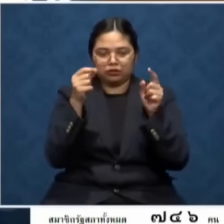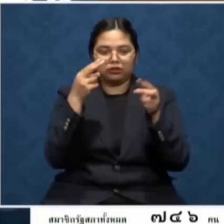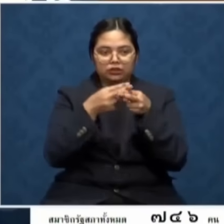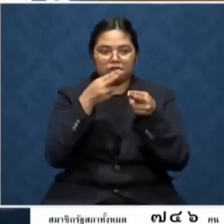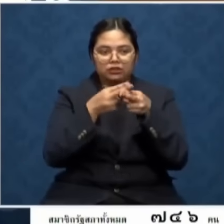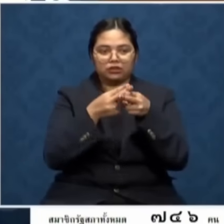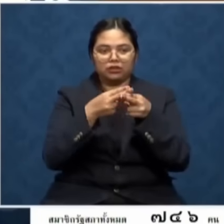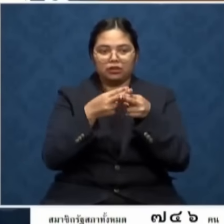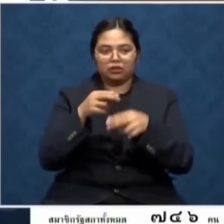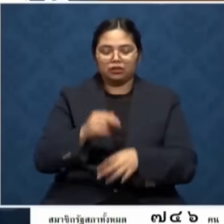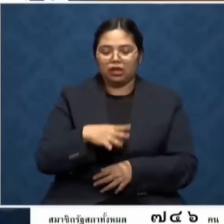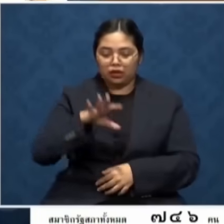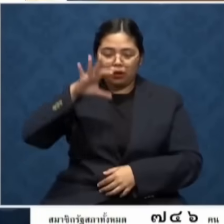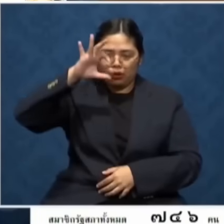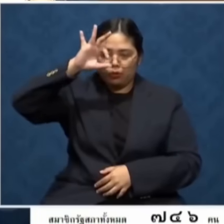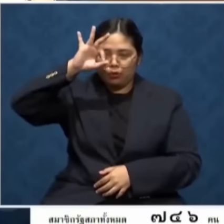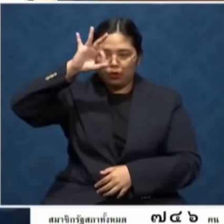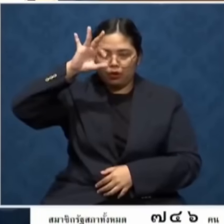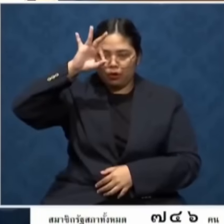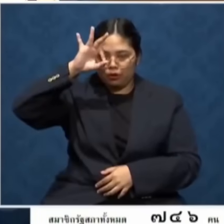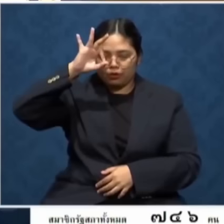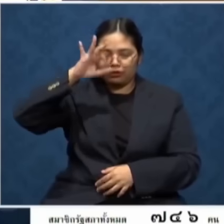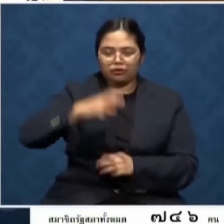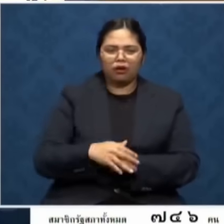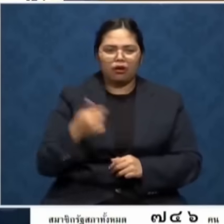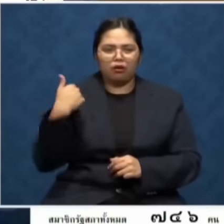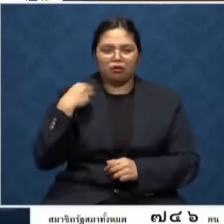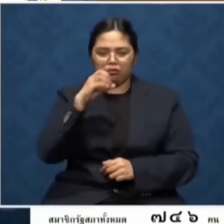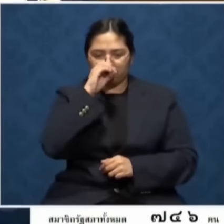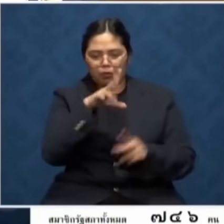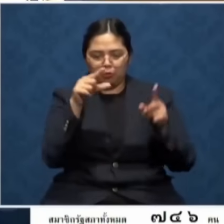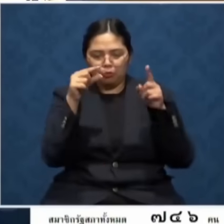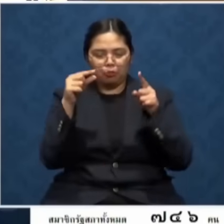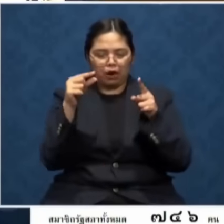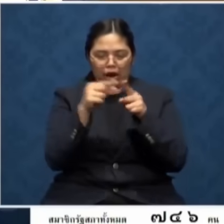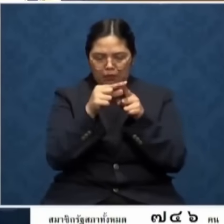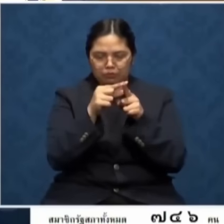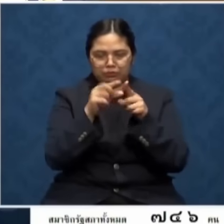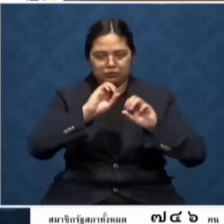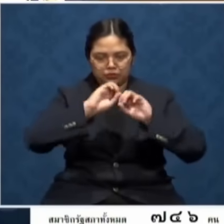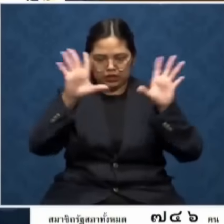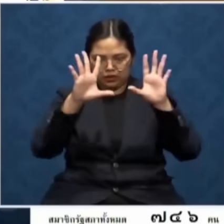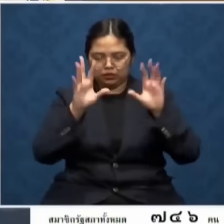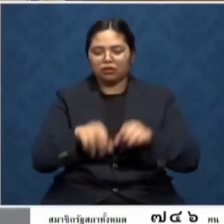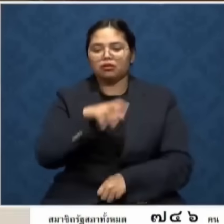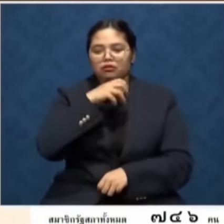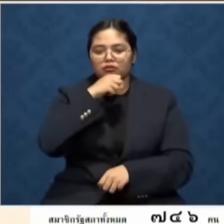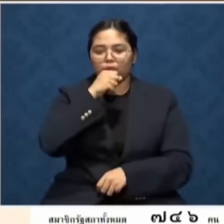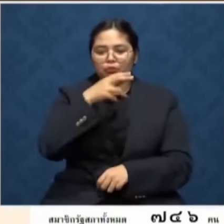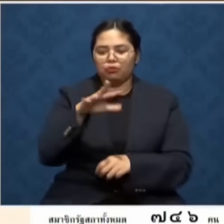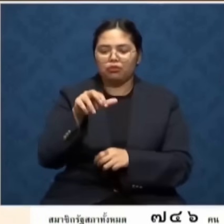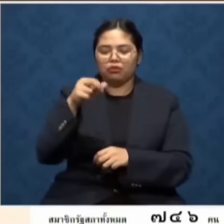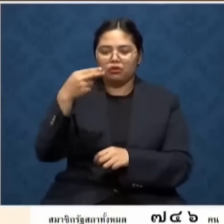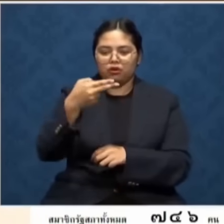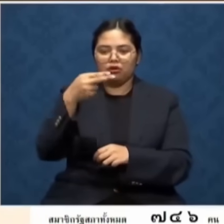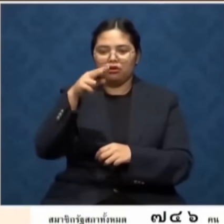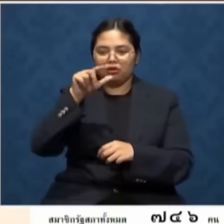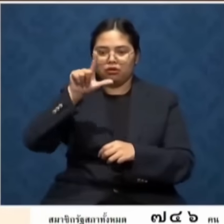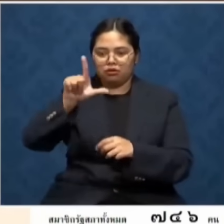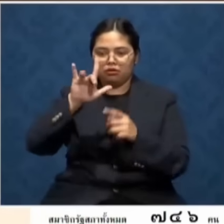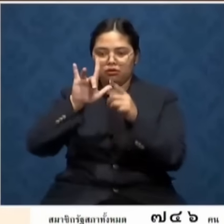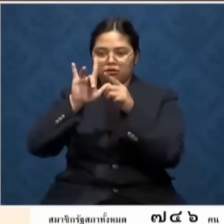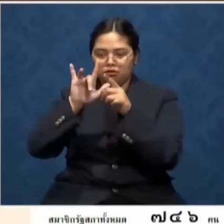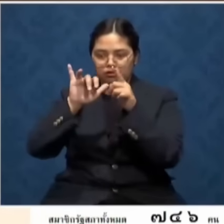านพูดชัดเจนว่านายกรัฐมนตรีเป็นนายกส้มหล่นซึ่งเป็นการด้อยค่าอย่างเห็นได้ชัดค่ะเราผ่